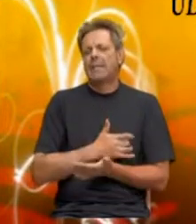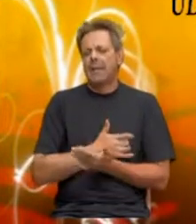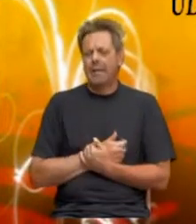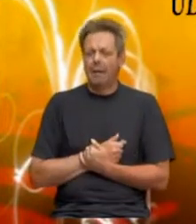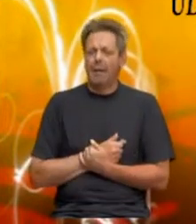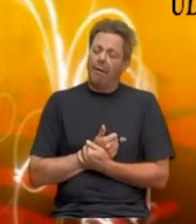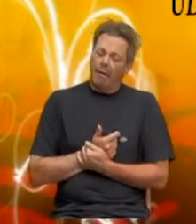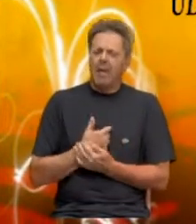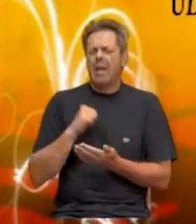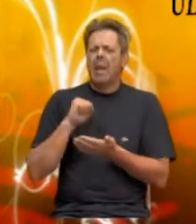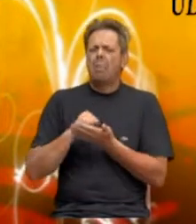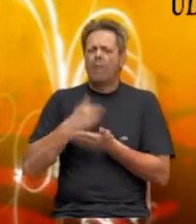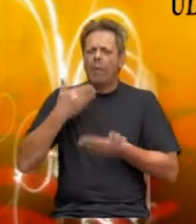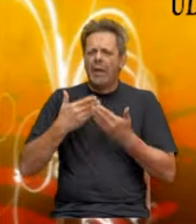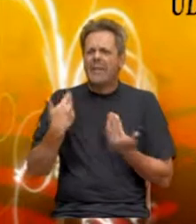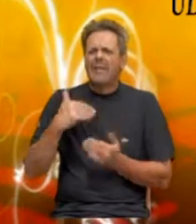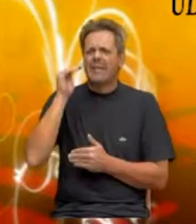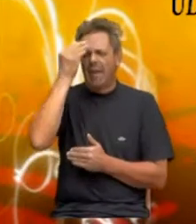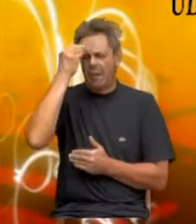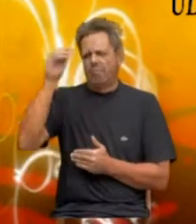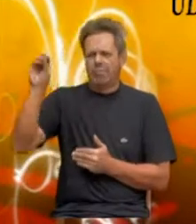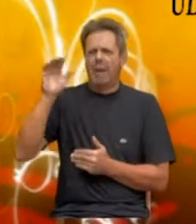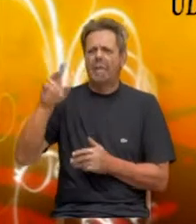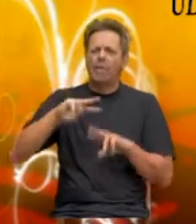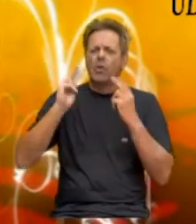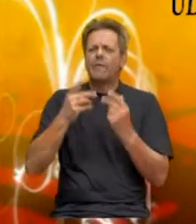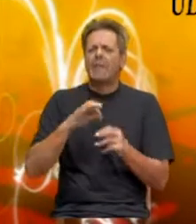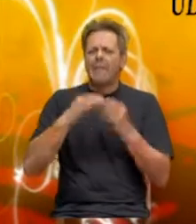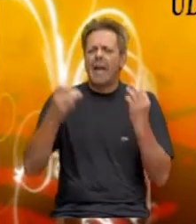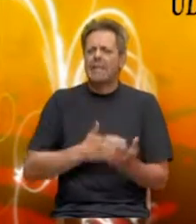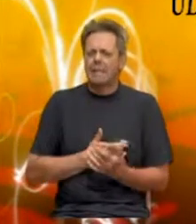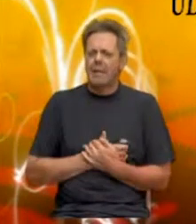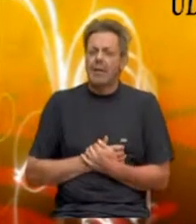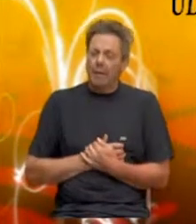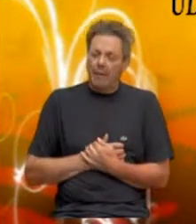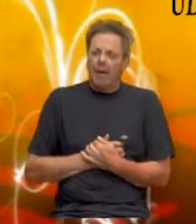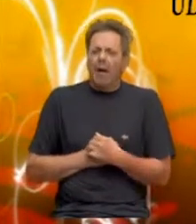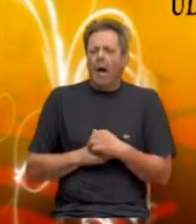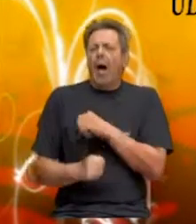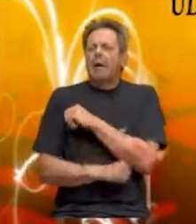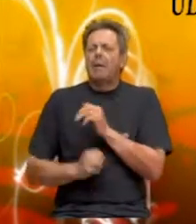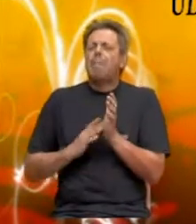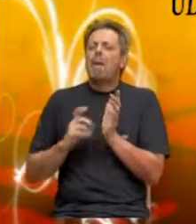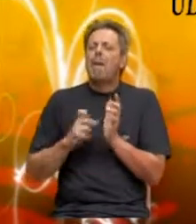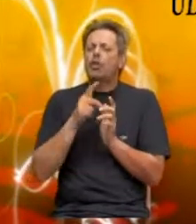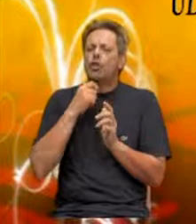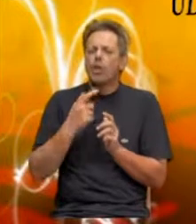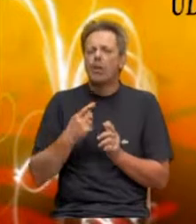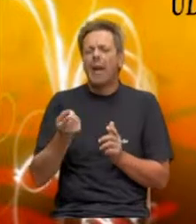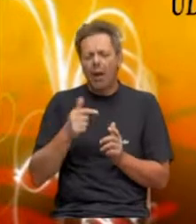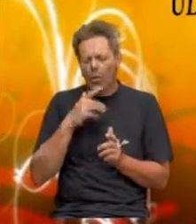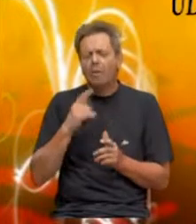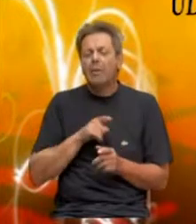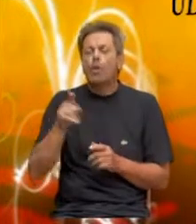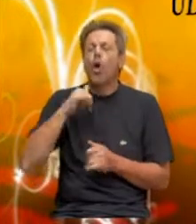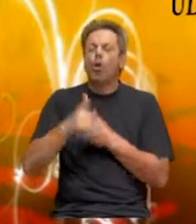na preskonferenciji kada se najavljivao Svjetski dan srca, akademik Milišić je rekao da će biti do godina zdravog